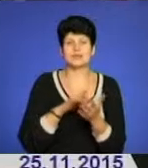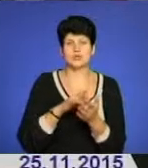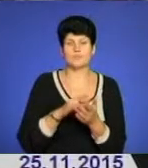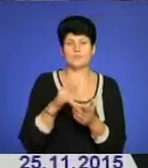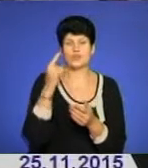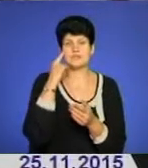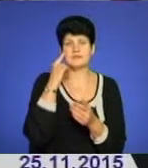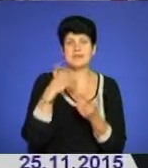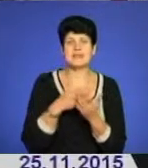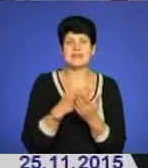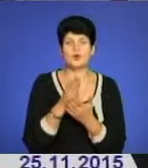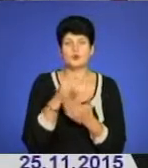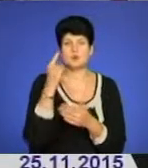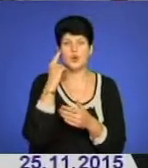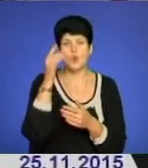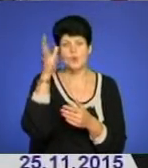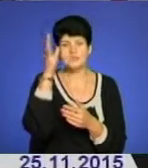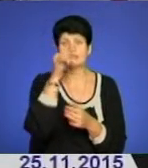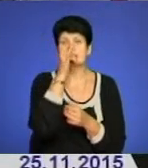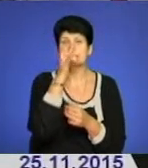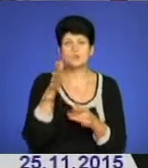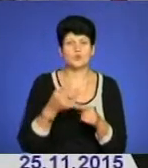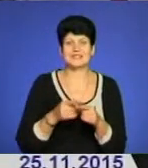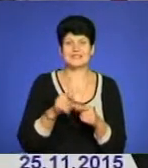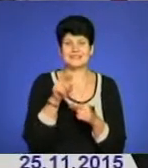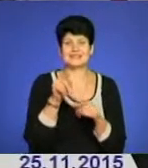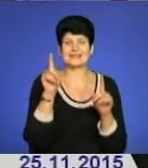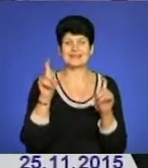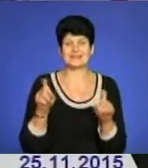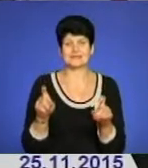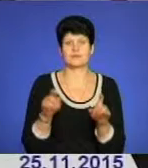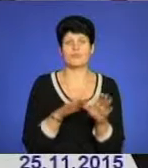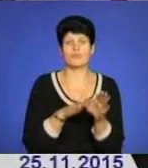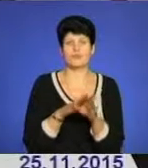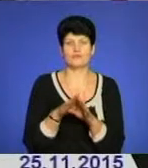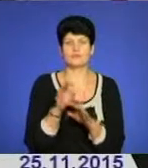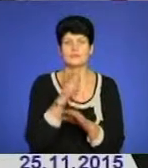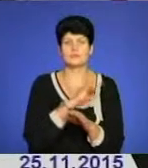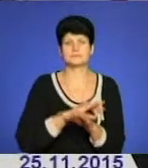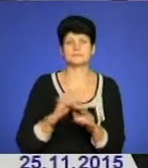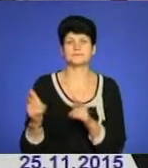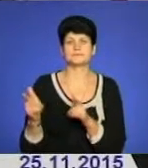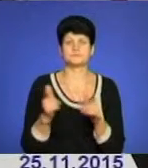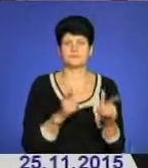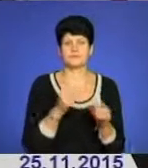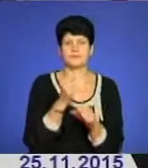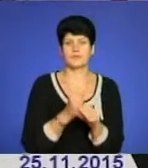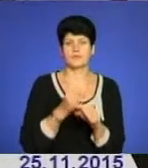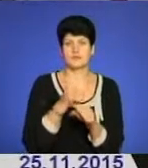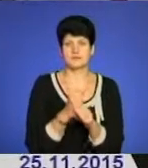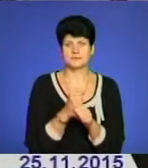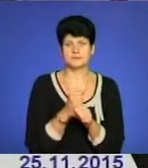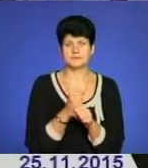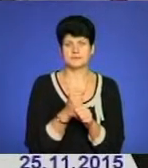якості освіти не зможе ці тести в повній мірі використати, підготувати і опрацьовувати вже